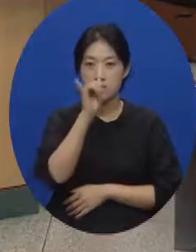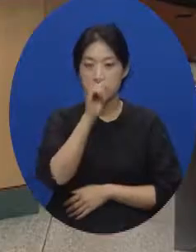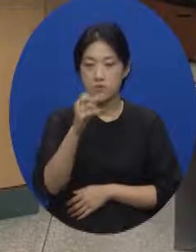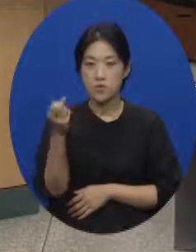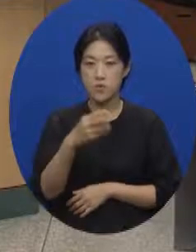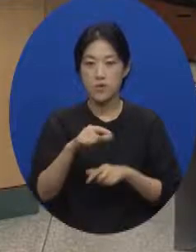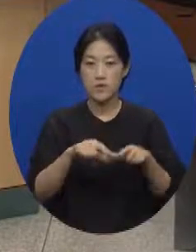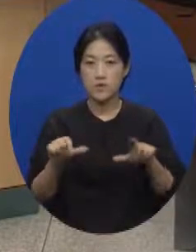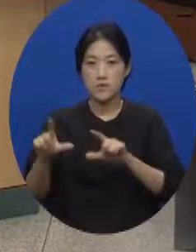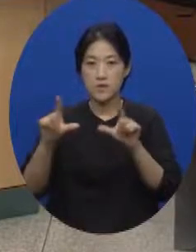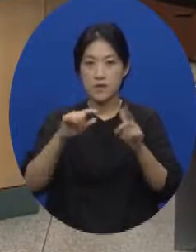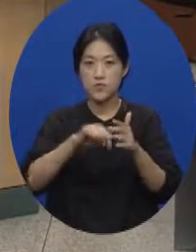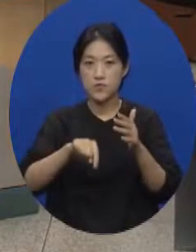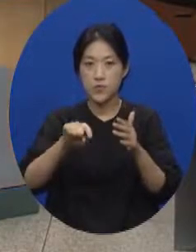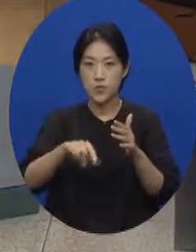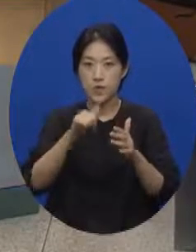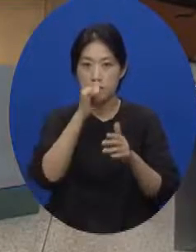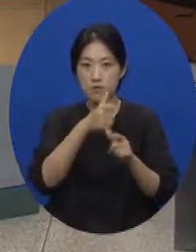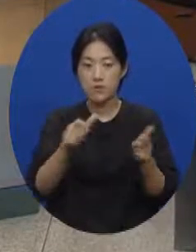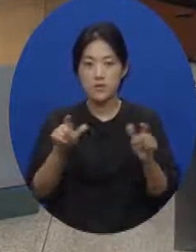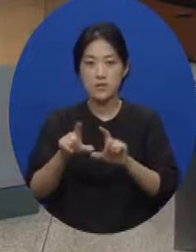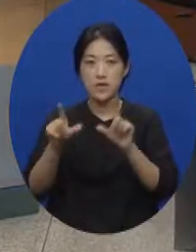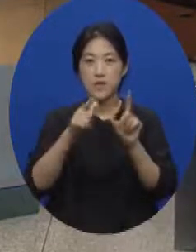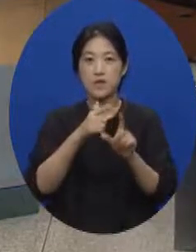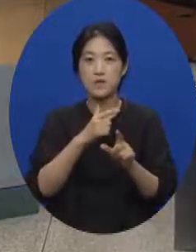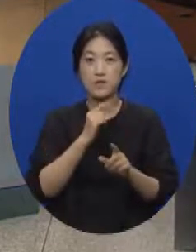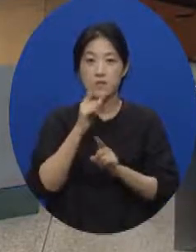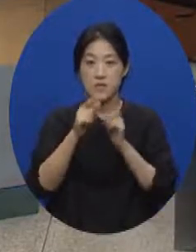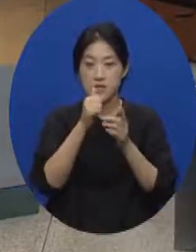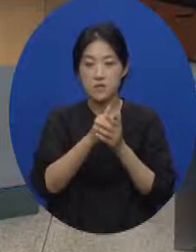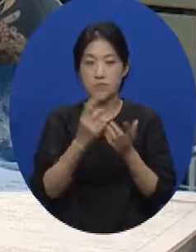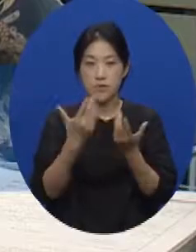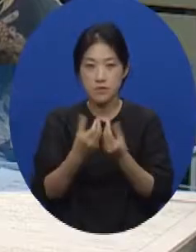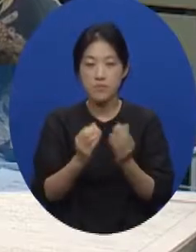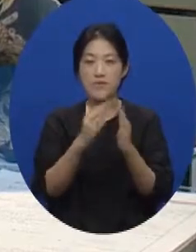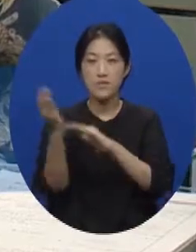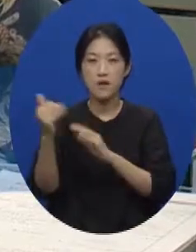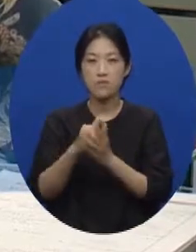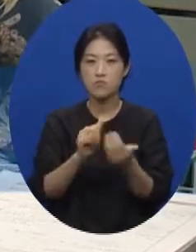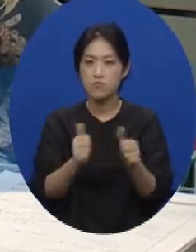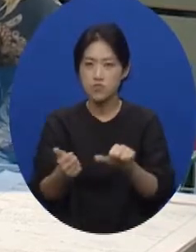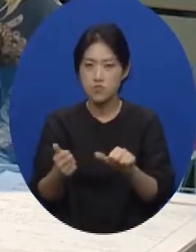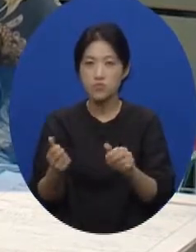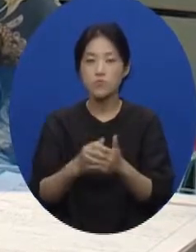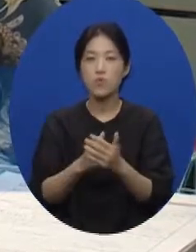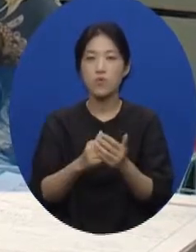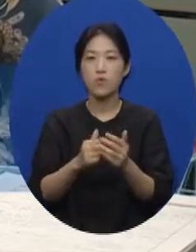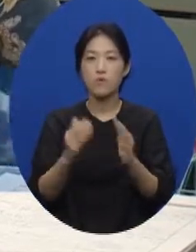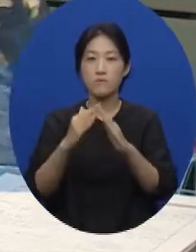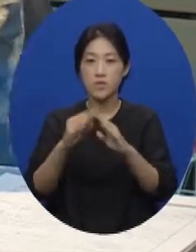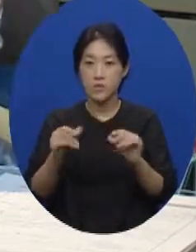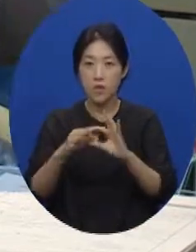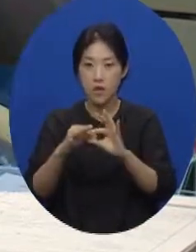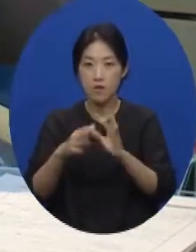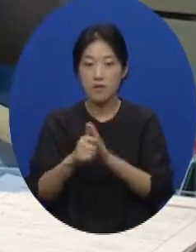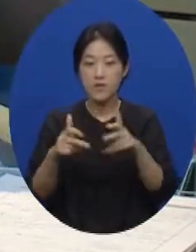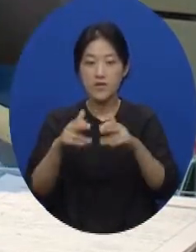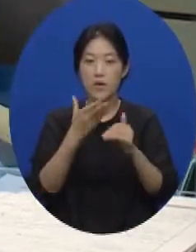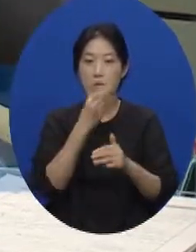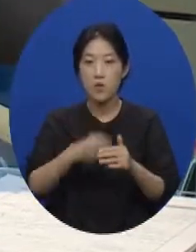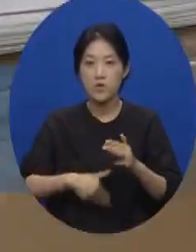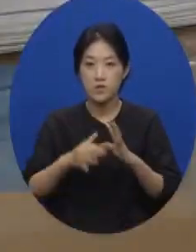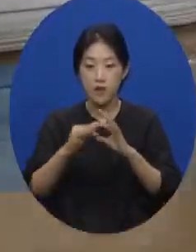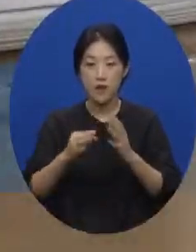또 일상 생활 속에서 일어나는 주요 생활 민원인 이사 사망 부동산 장애인복지